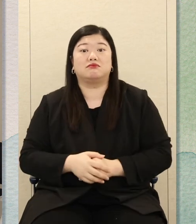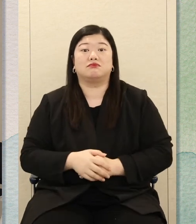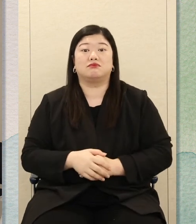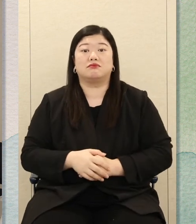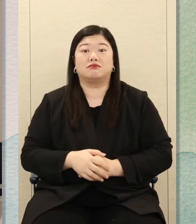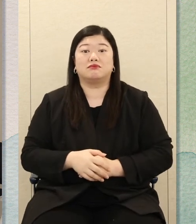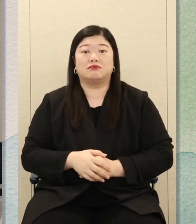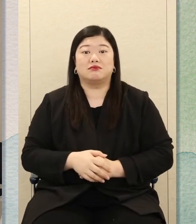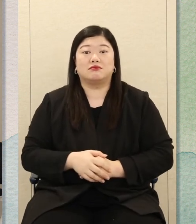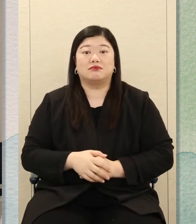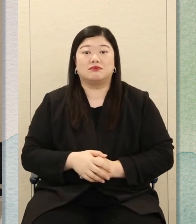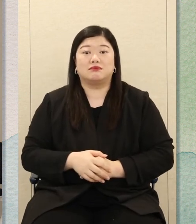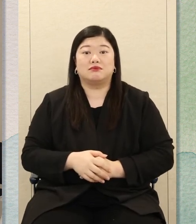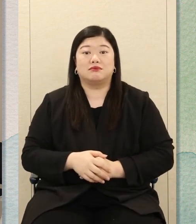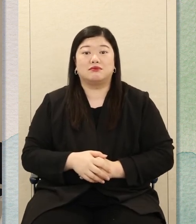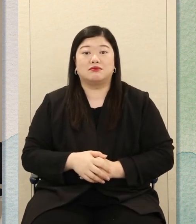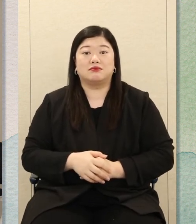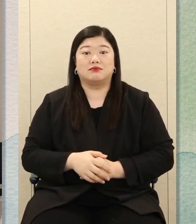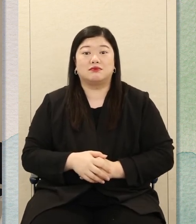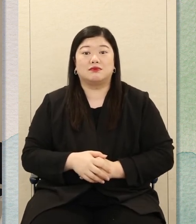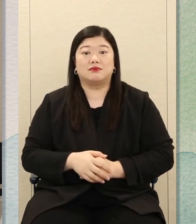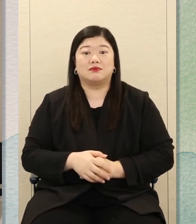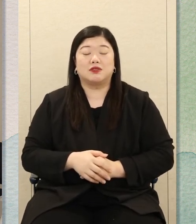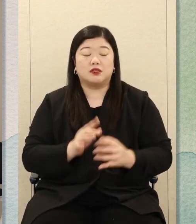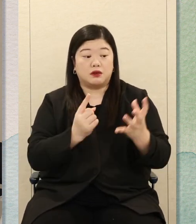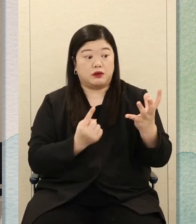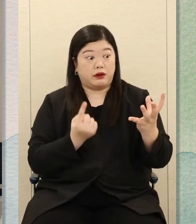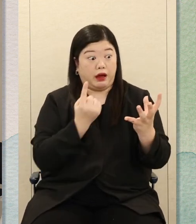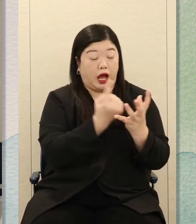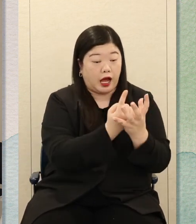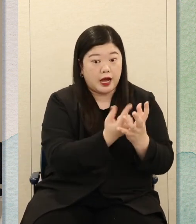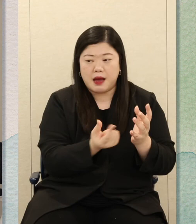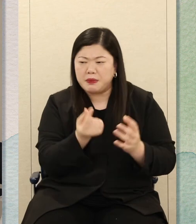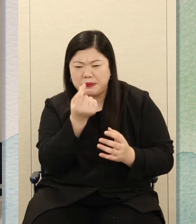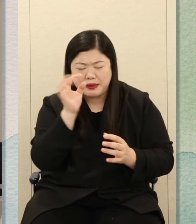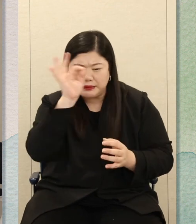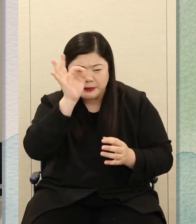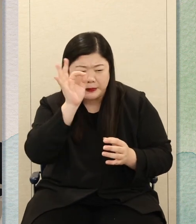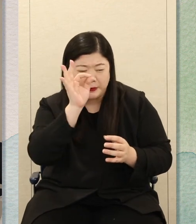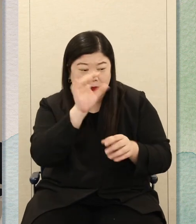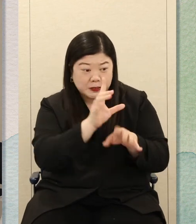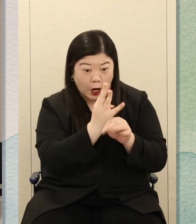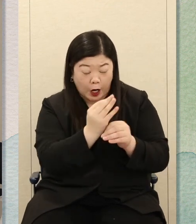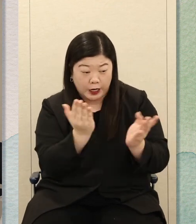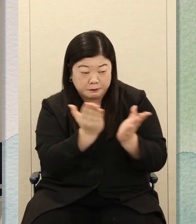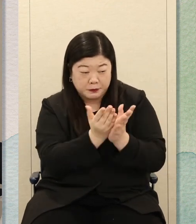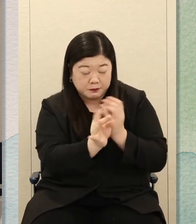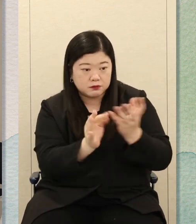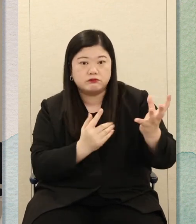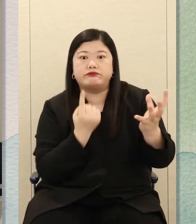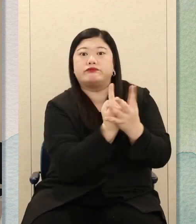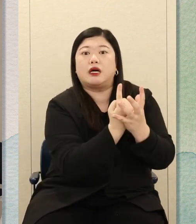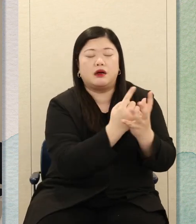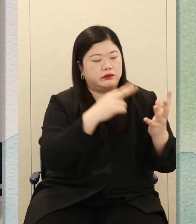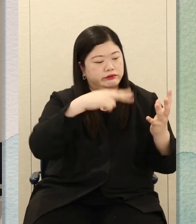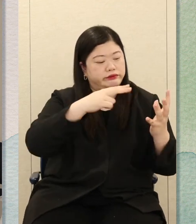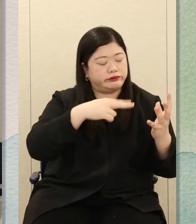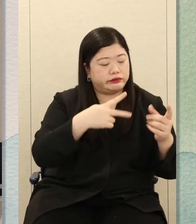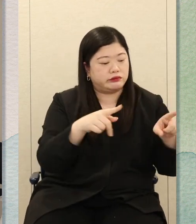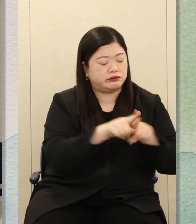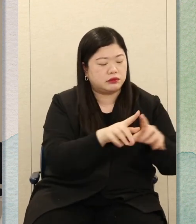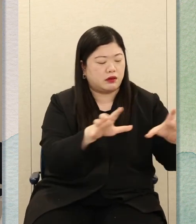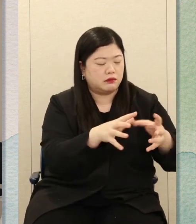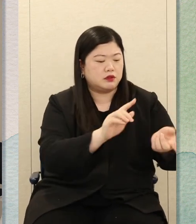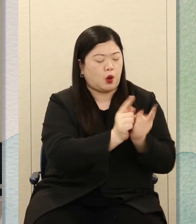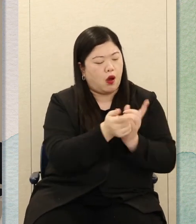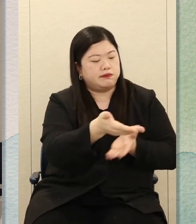박탈당하고 이러거든요. 그러니까 저절로 모임의 참여율도 높아지게 돼요. 그런 방식으로 좀 공격적이고